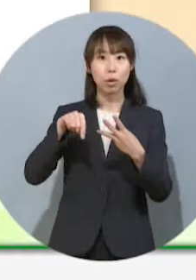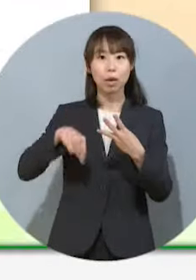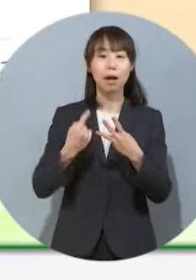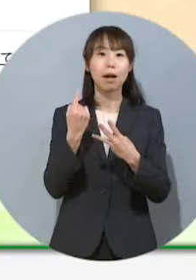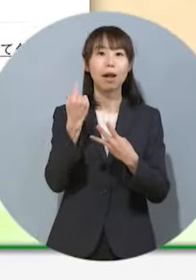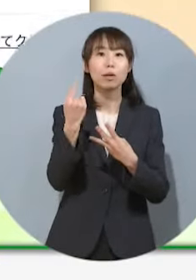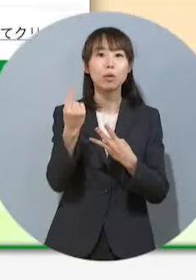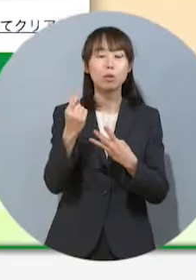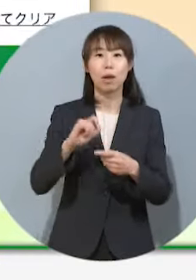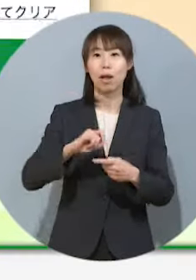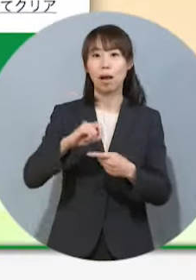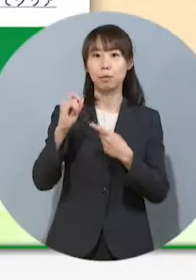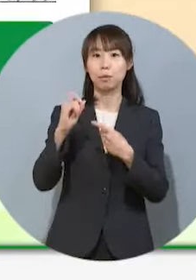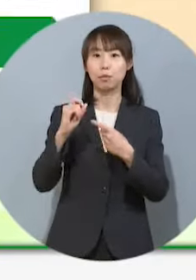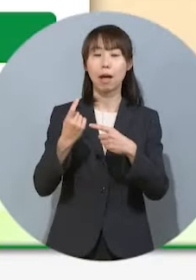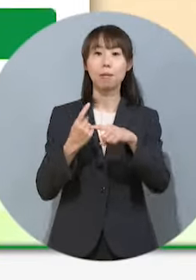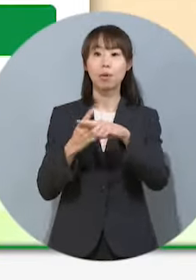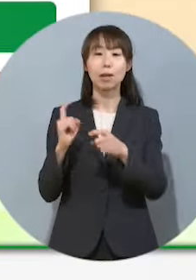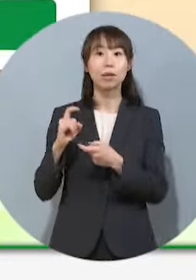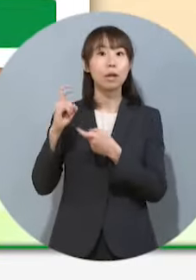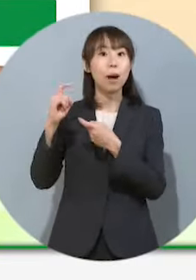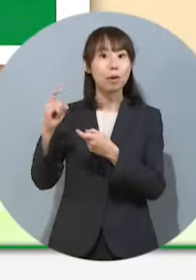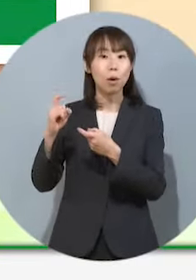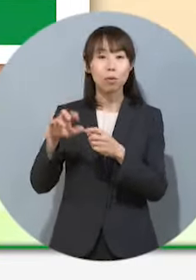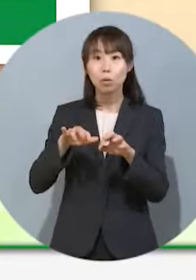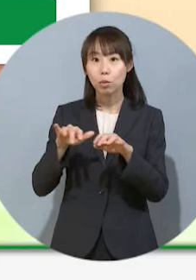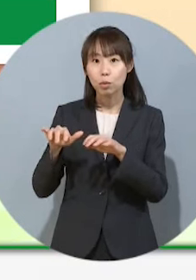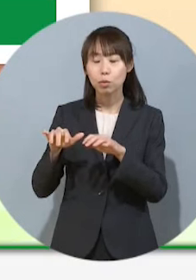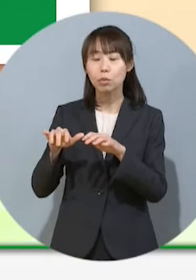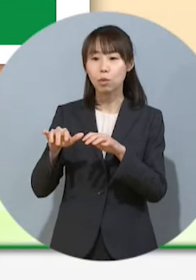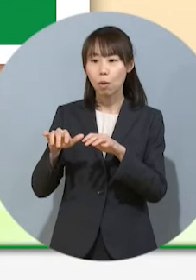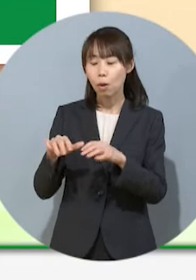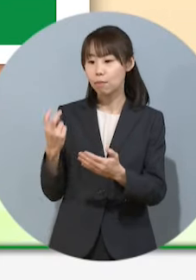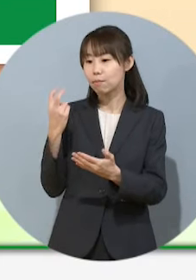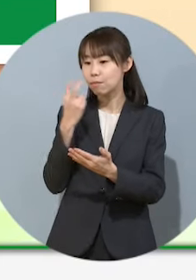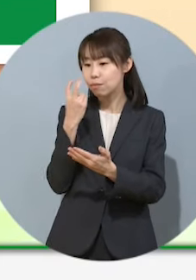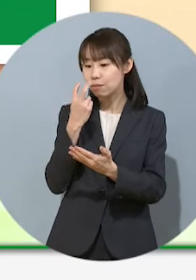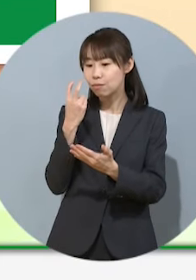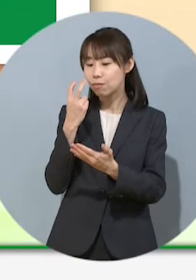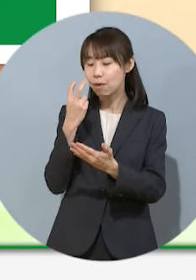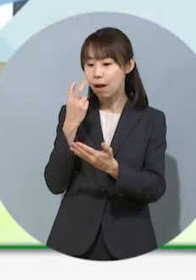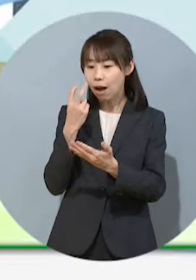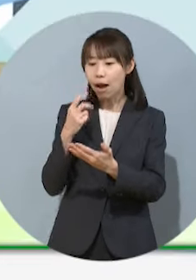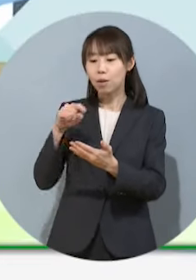からの選択とキーワード入力で絞り込み検索ができ、